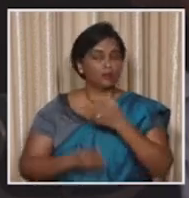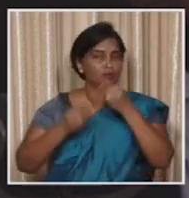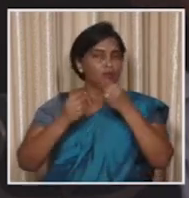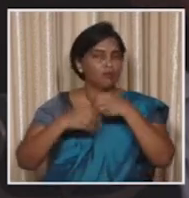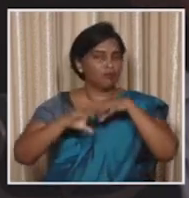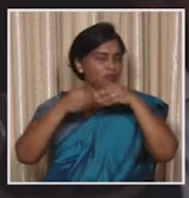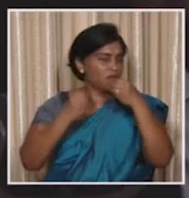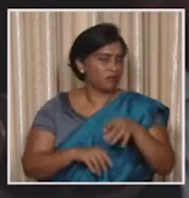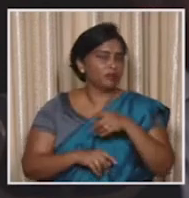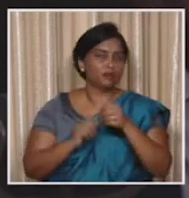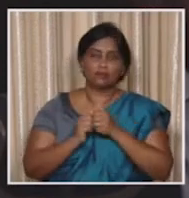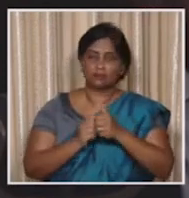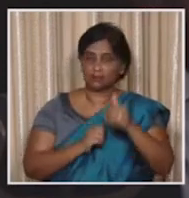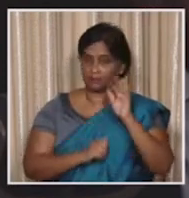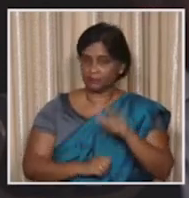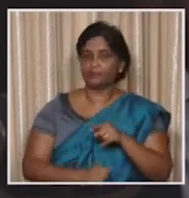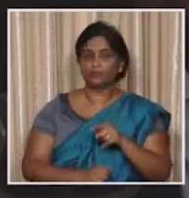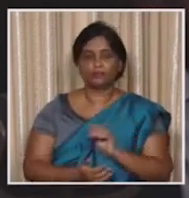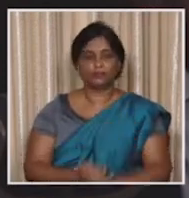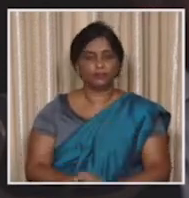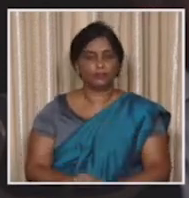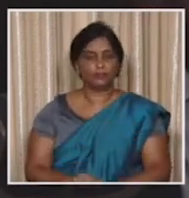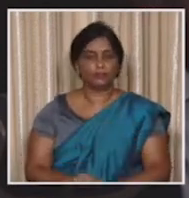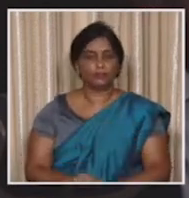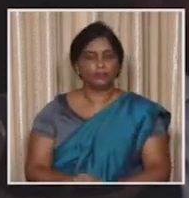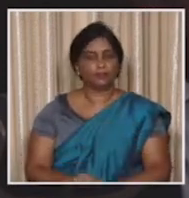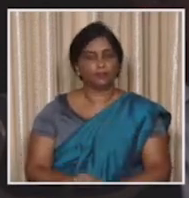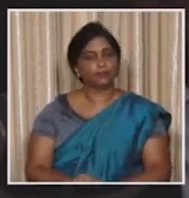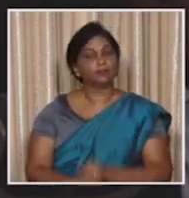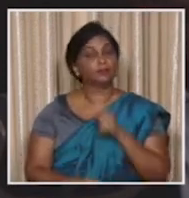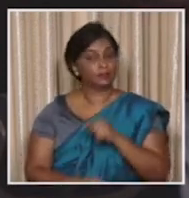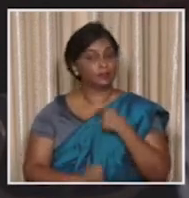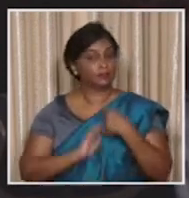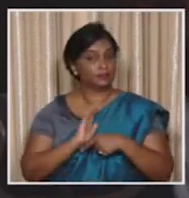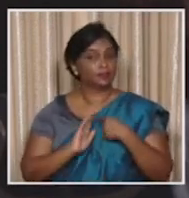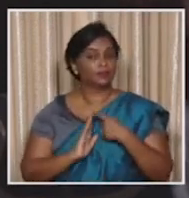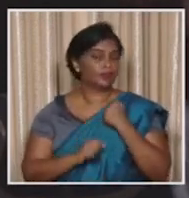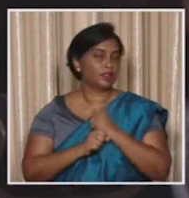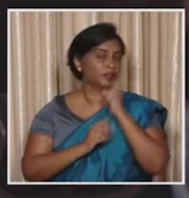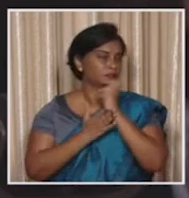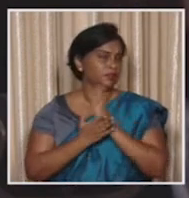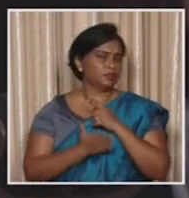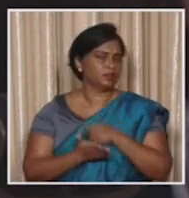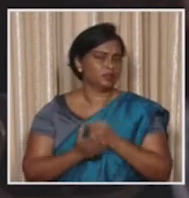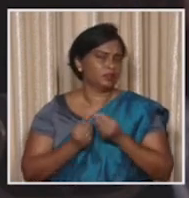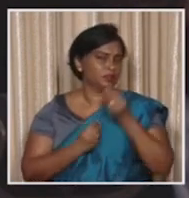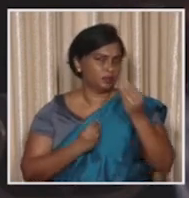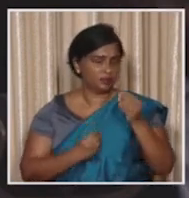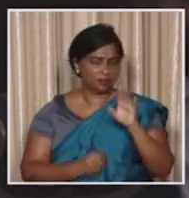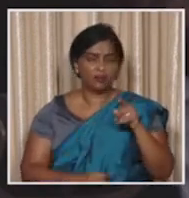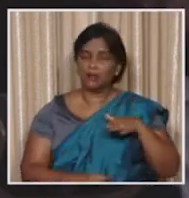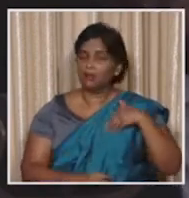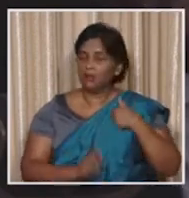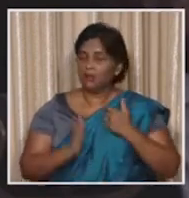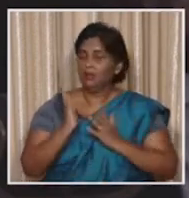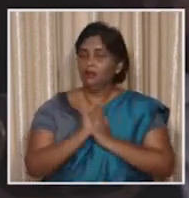இவ்வாறு நாங்கள் அங்கே சென்று அந்த மக்களுடைய இந்த அரசியலமைப்பு, இந்த நாட்டினுடைய அரசியலமைப்பு சொல்லுகின்ற அவர்களுடைய அடிப்படை உரிமைகளில் ஒன்றான அந்த